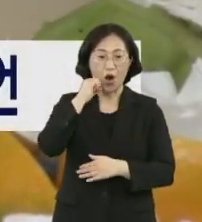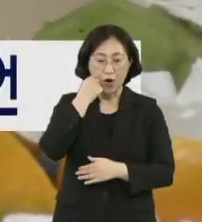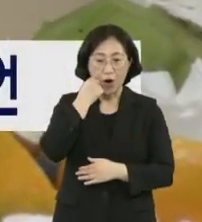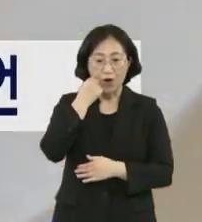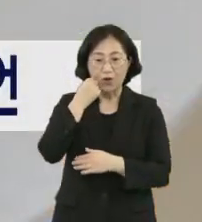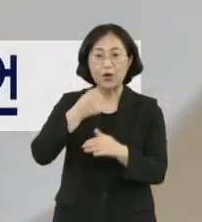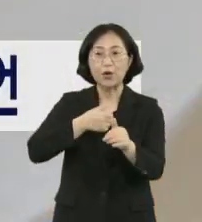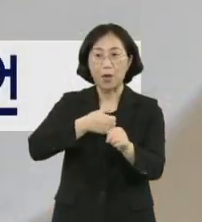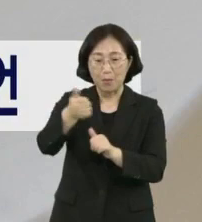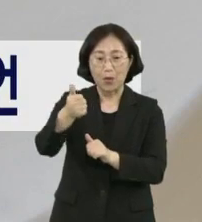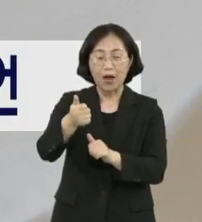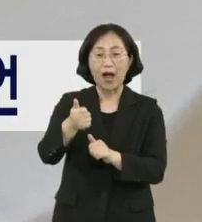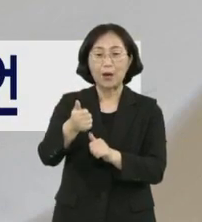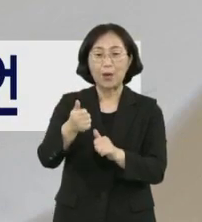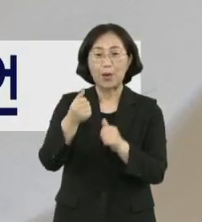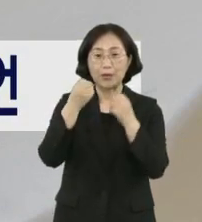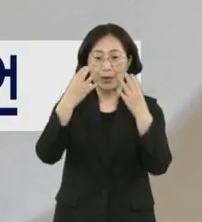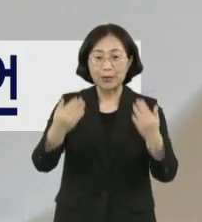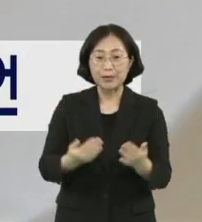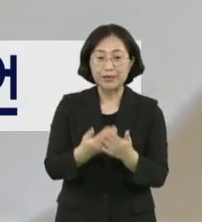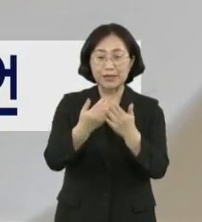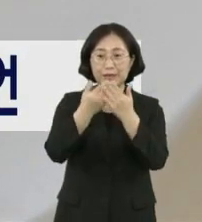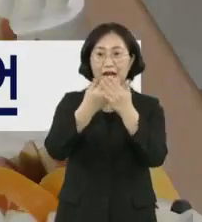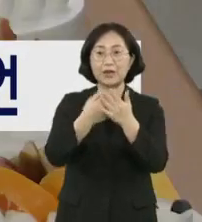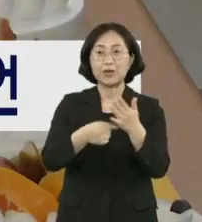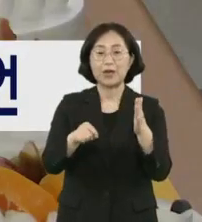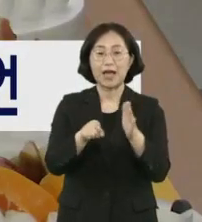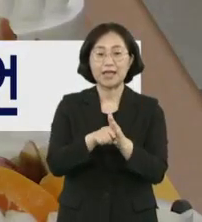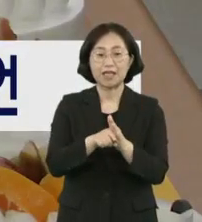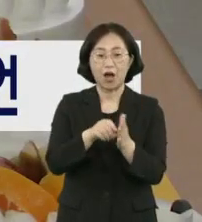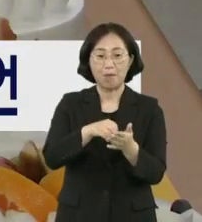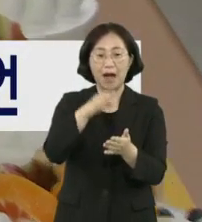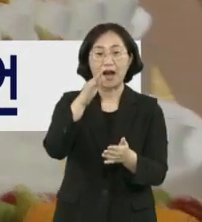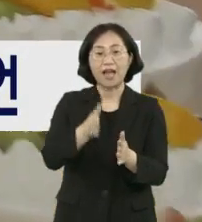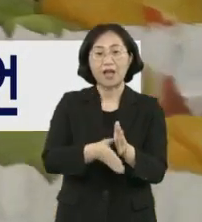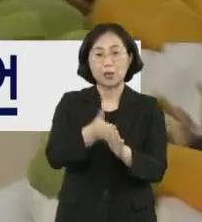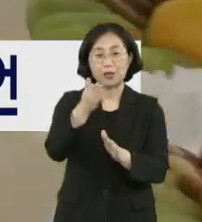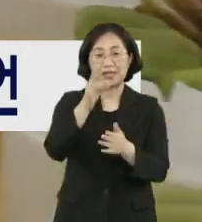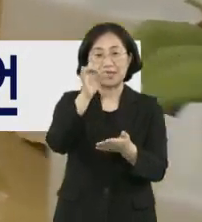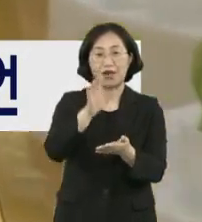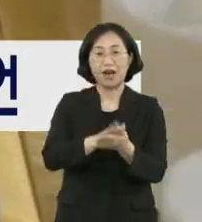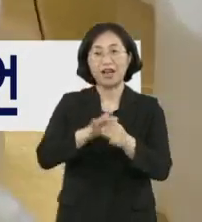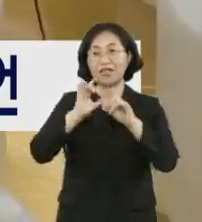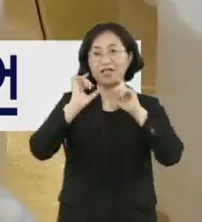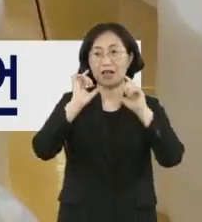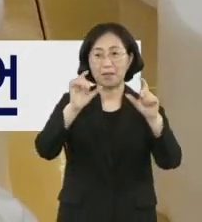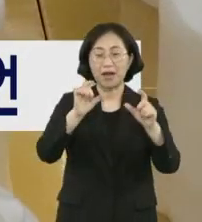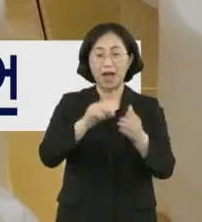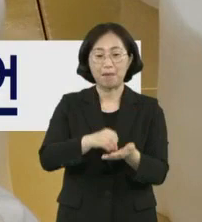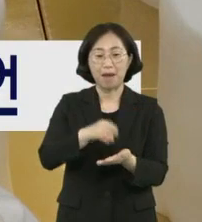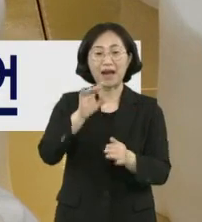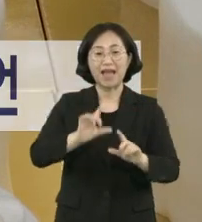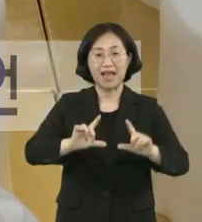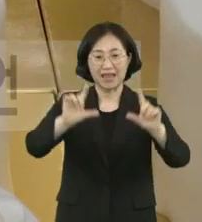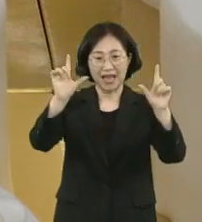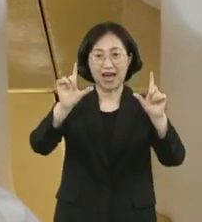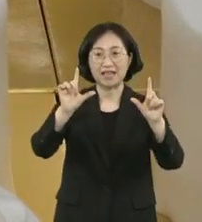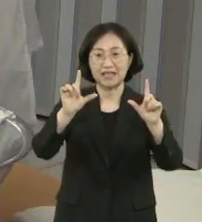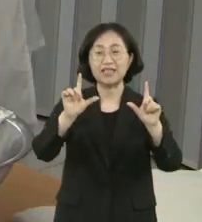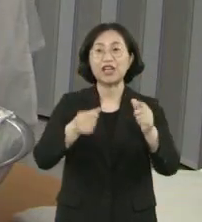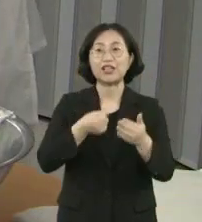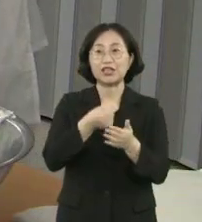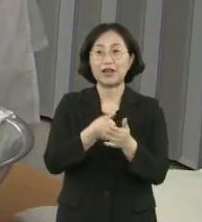시기를 극복하고 신성장의 날개를 달기 위해 빵의 도시 천안을 공식 선언하고 빵의 날 행사를 연례화하기로